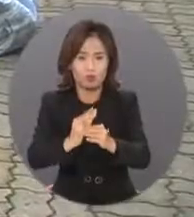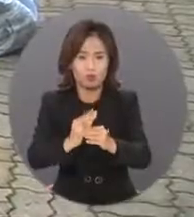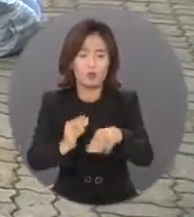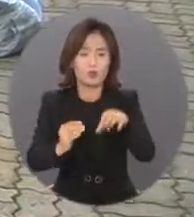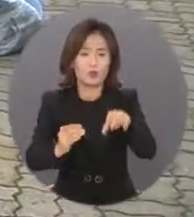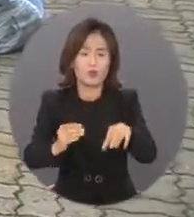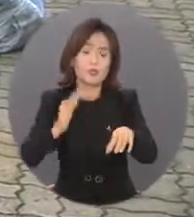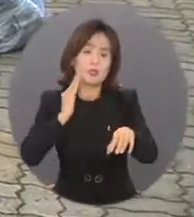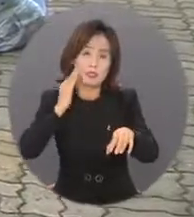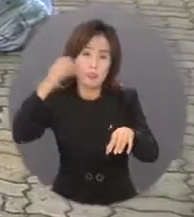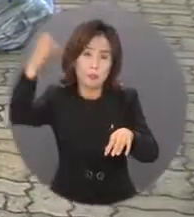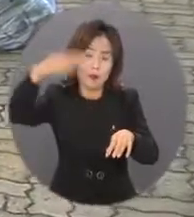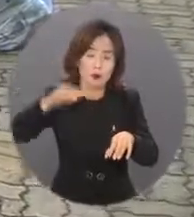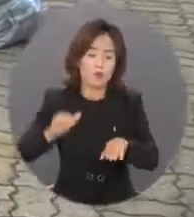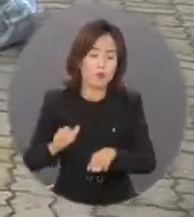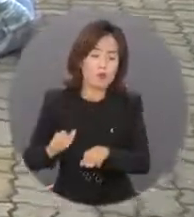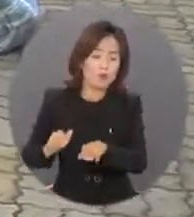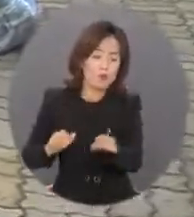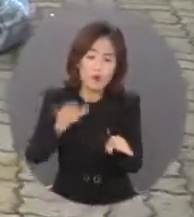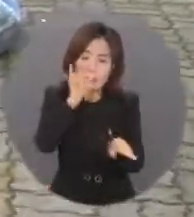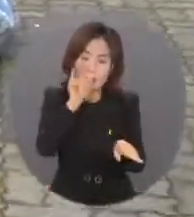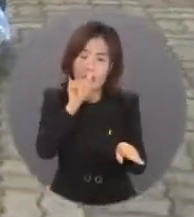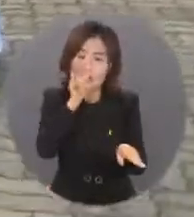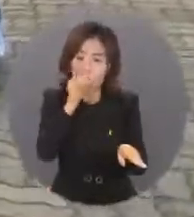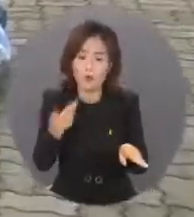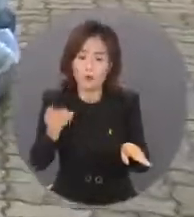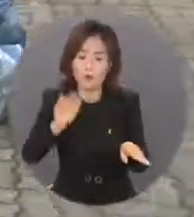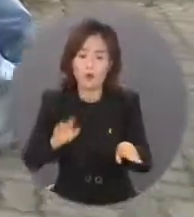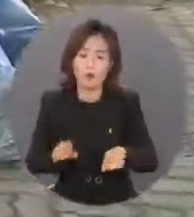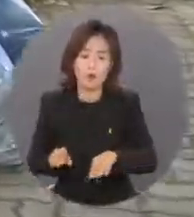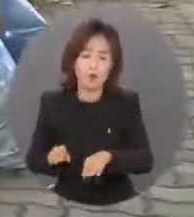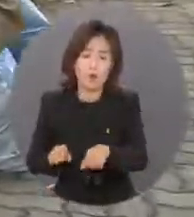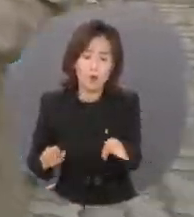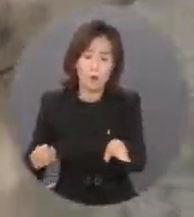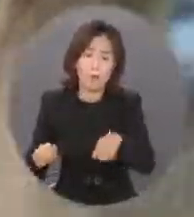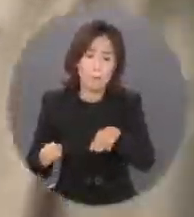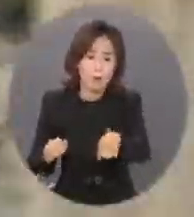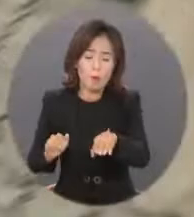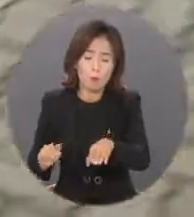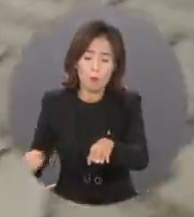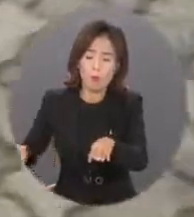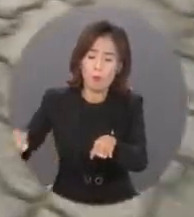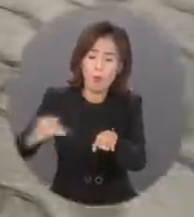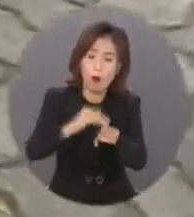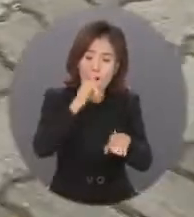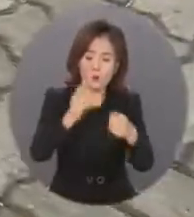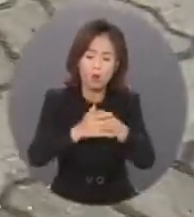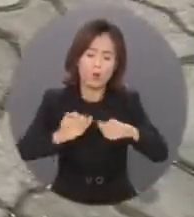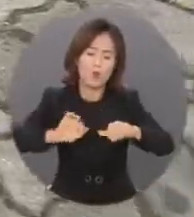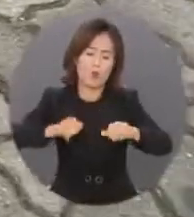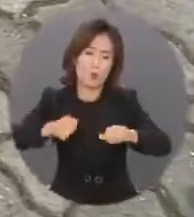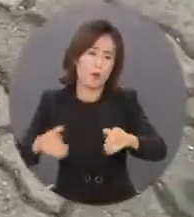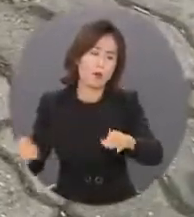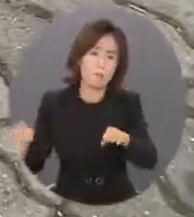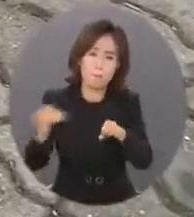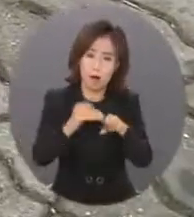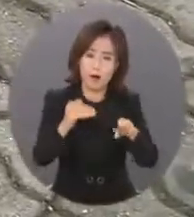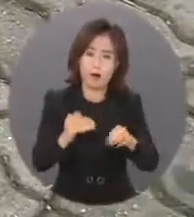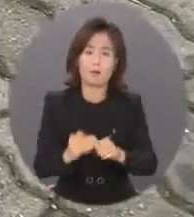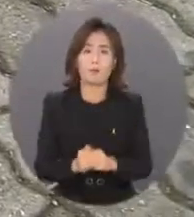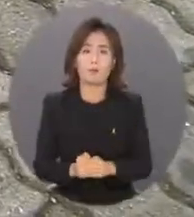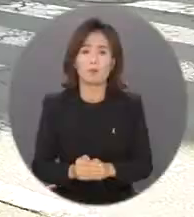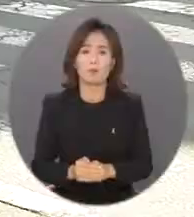이곳은 신호를 받고자 회전을 해야 하는 그건 입니다 다회 차량은 직진 3가에 도자 회전을 받아 오토바이를 들이받았습니다